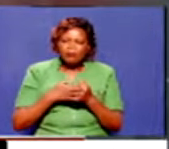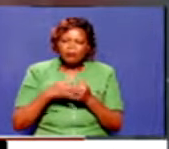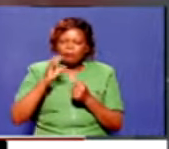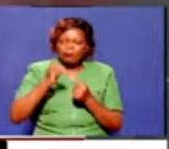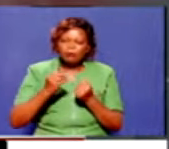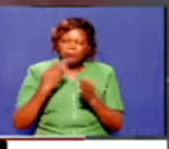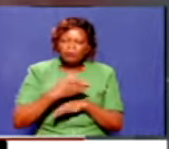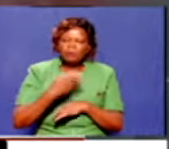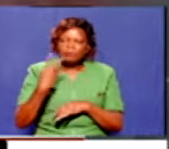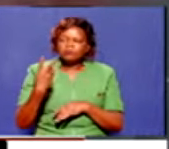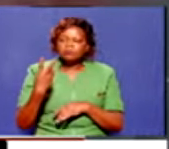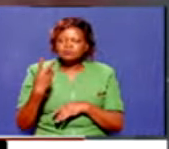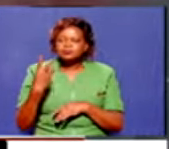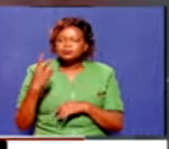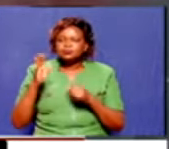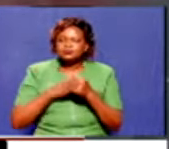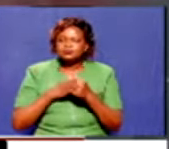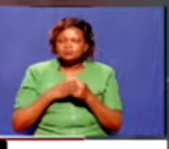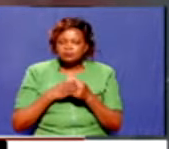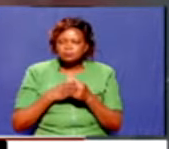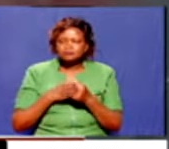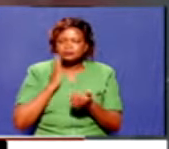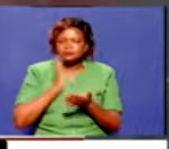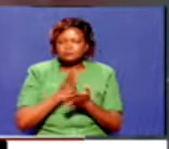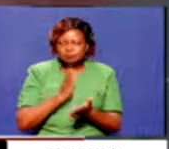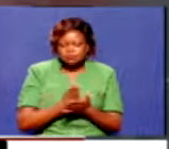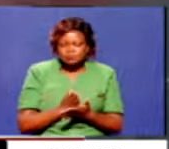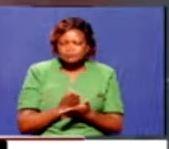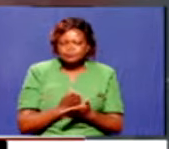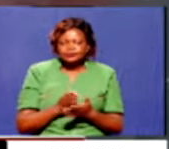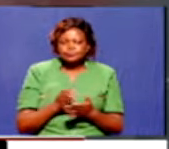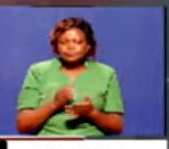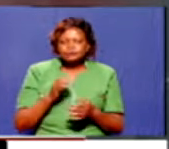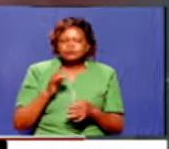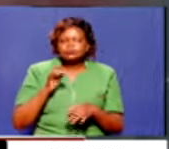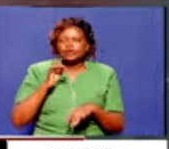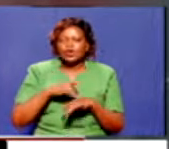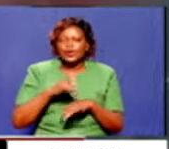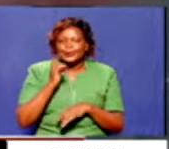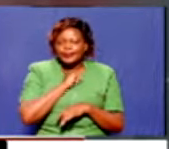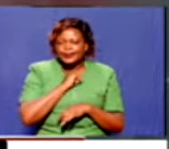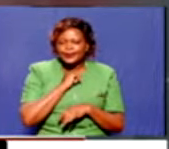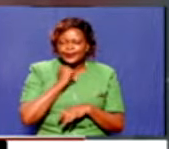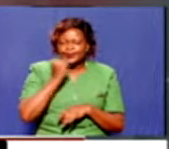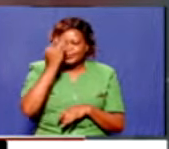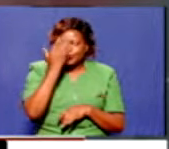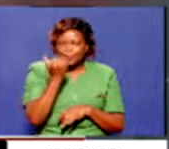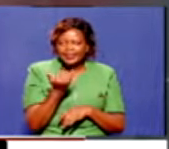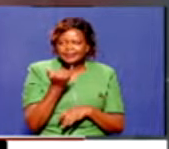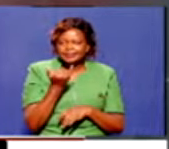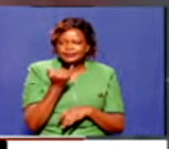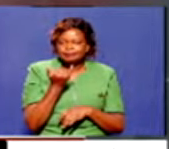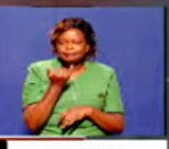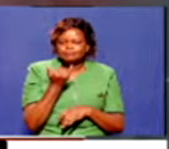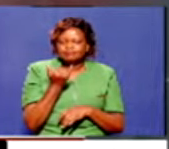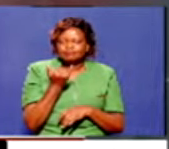watu 29 kudhibitishwa kuambukizwa ugonjwa huo kutokana ama kutoka kwa